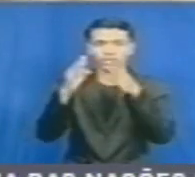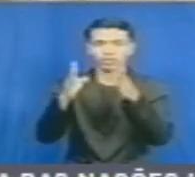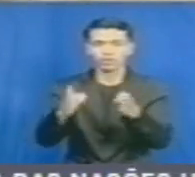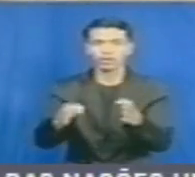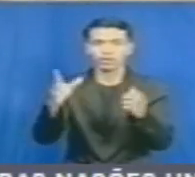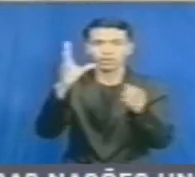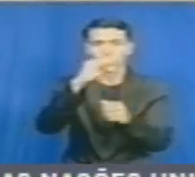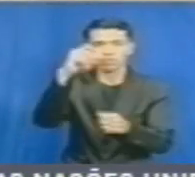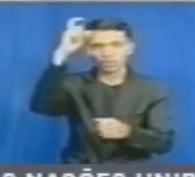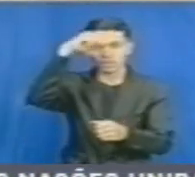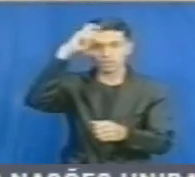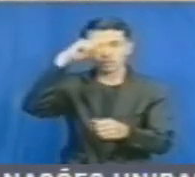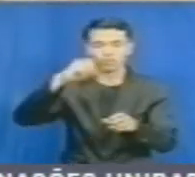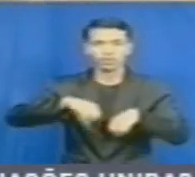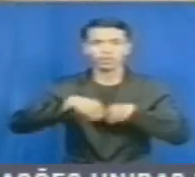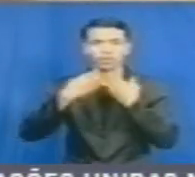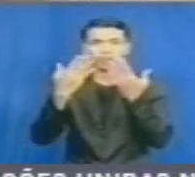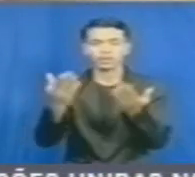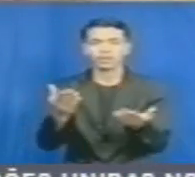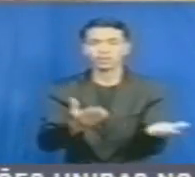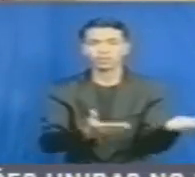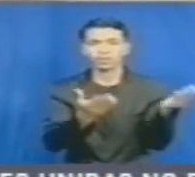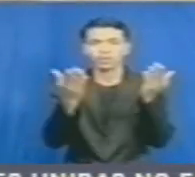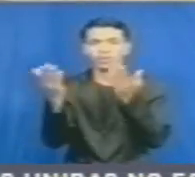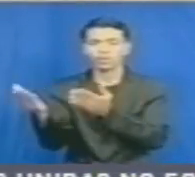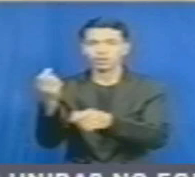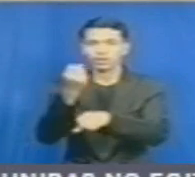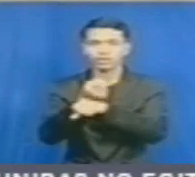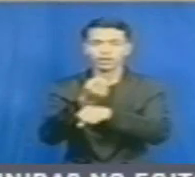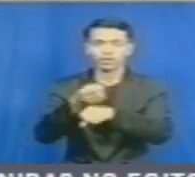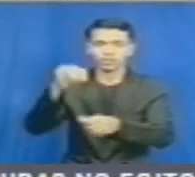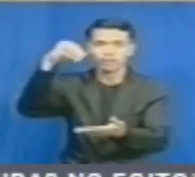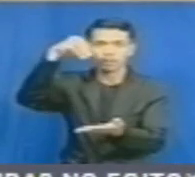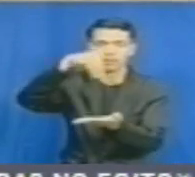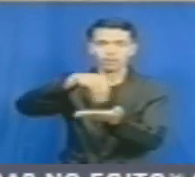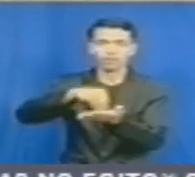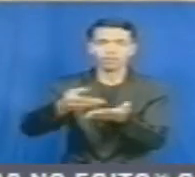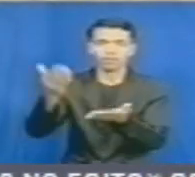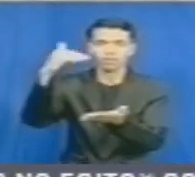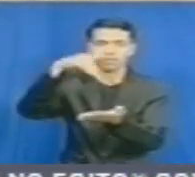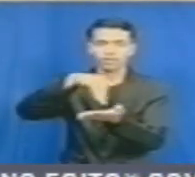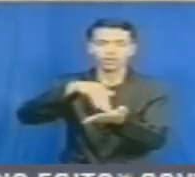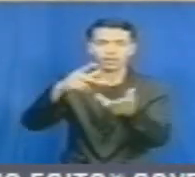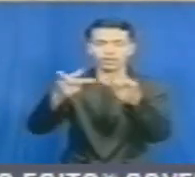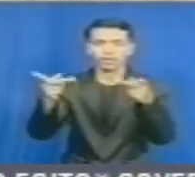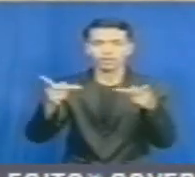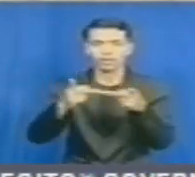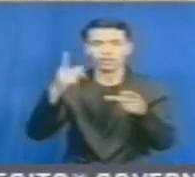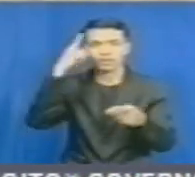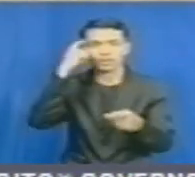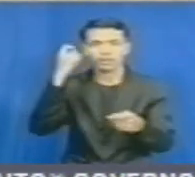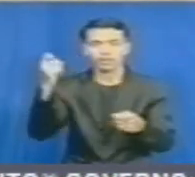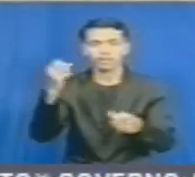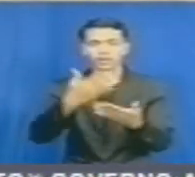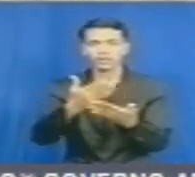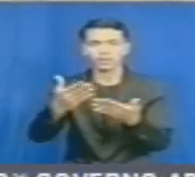na insera para o insa lori processo cultural mai hatur fila fale sasane ia nini fati tamba sasane nini idade nini